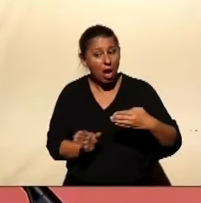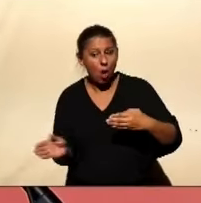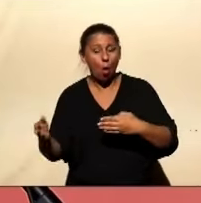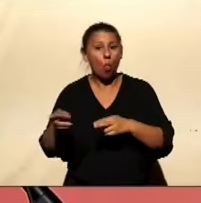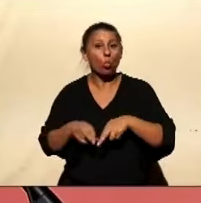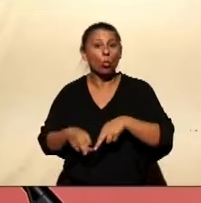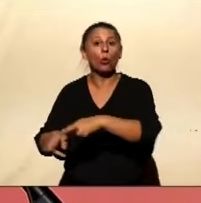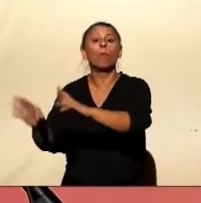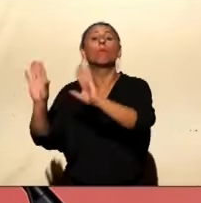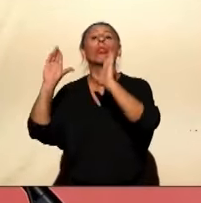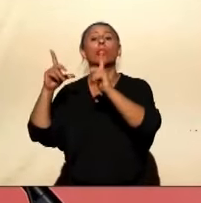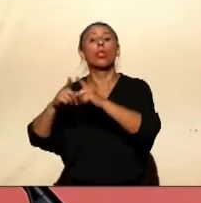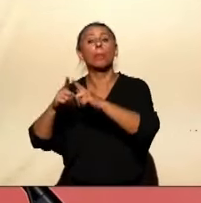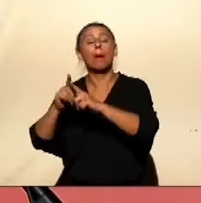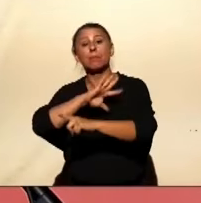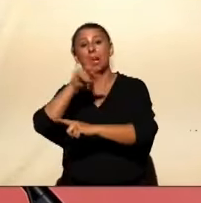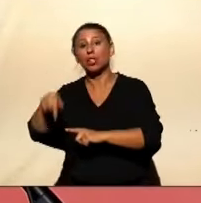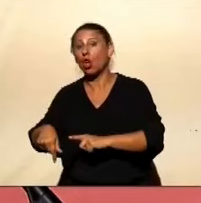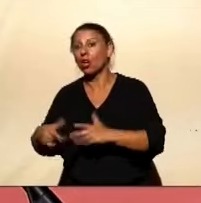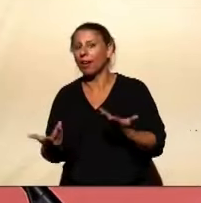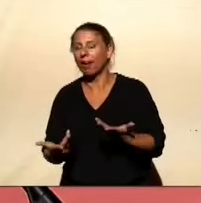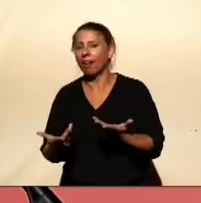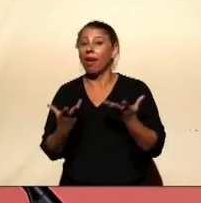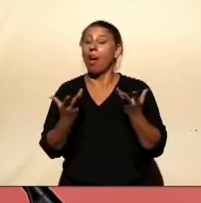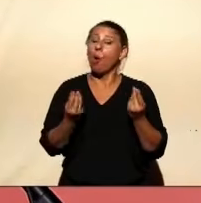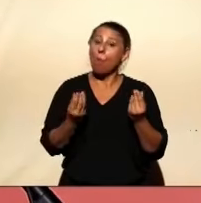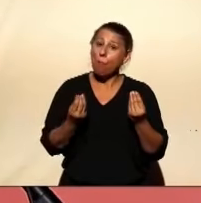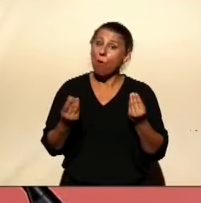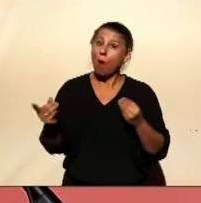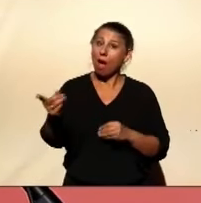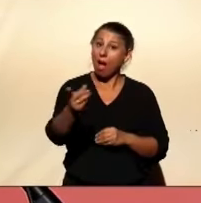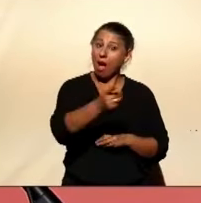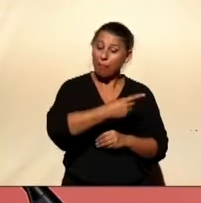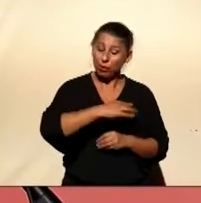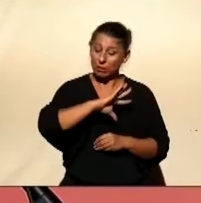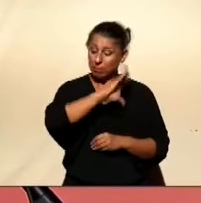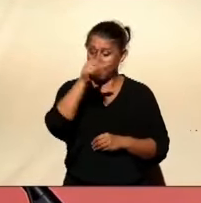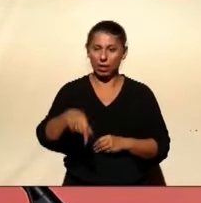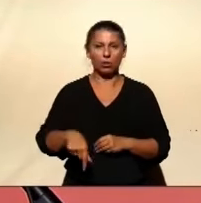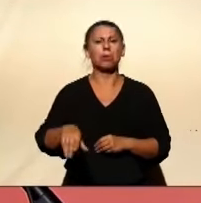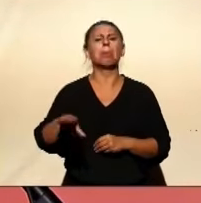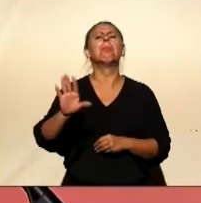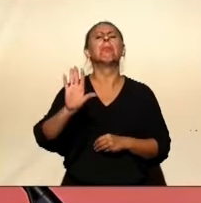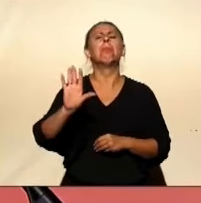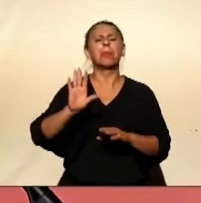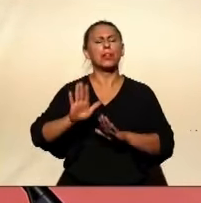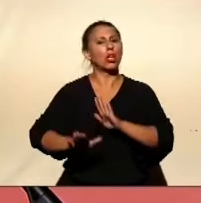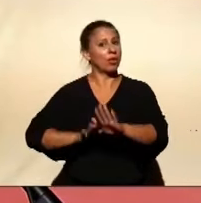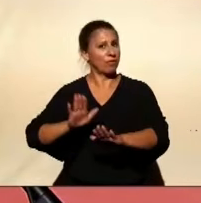που δεν τον έχουμε δοκιμάσει ακόμη, που πολλοί από εσάς ως τώρα δεν τον έχουν